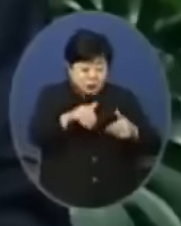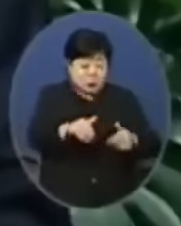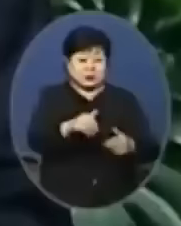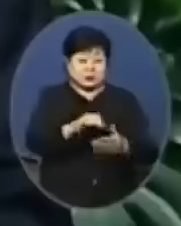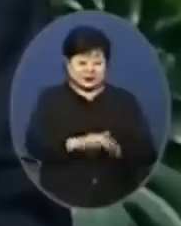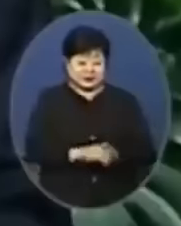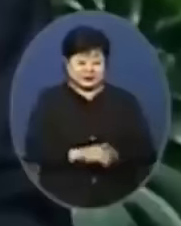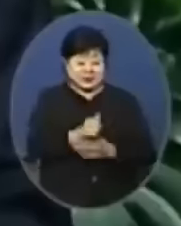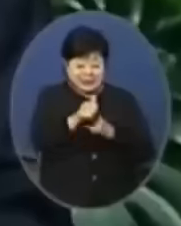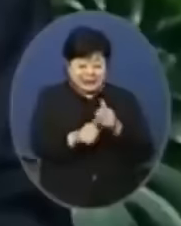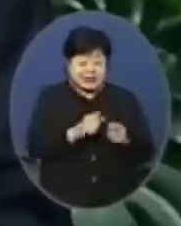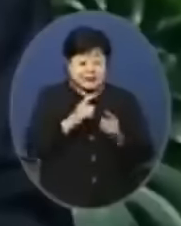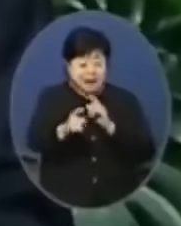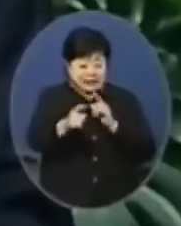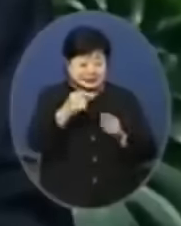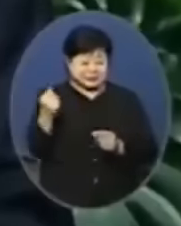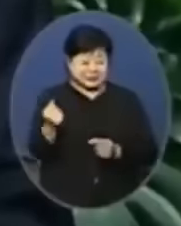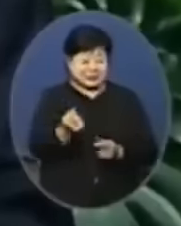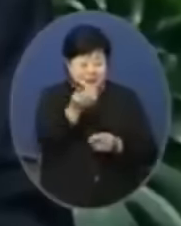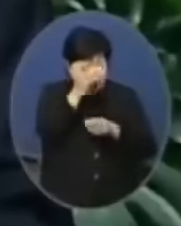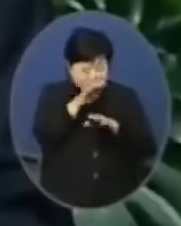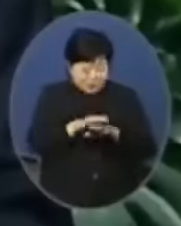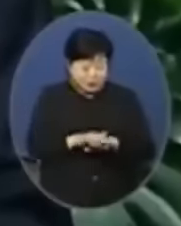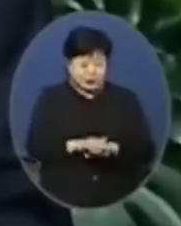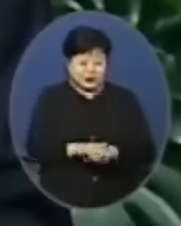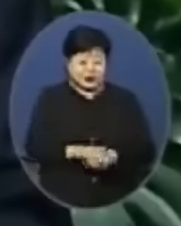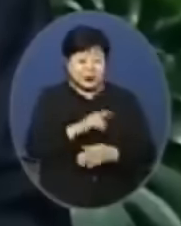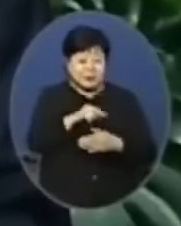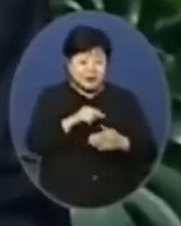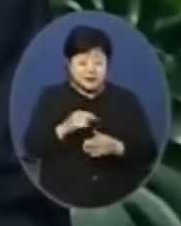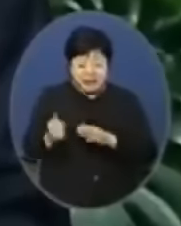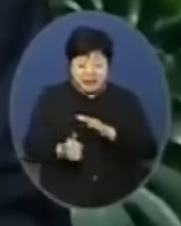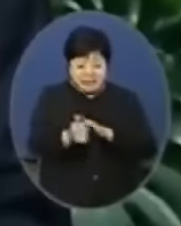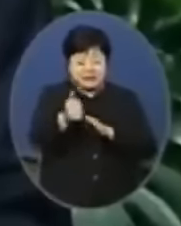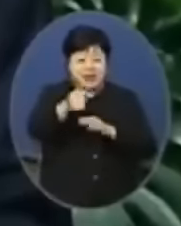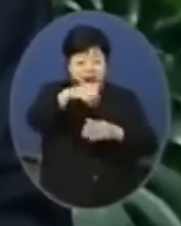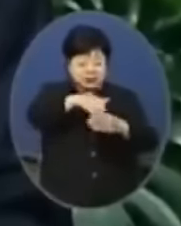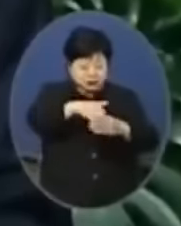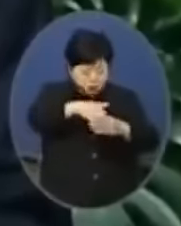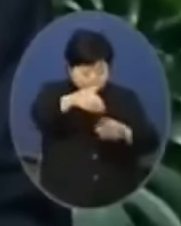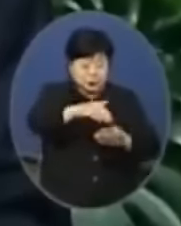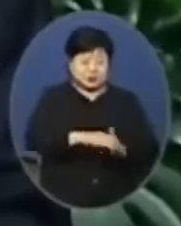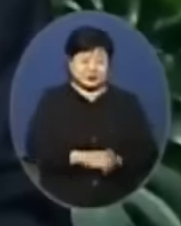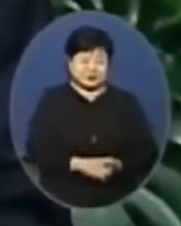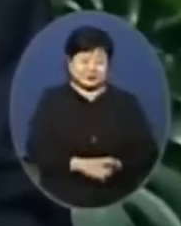것은 하나님의 말씀을 가지고 성도들에게 마음에 희망을 심어줘야 된다.